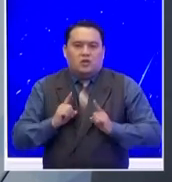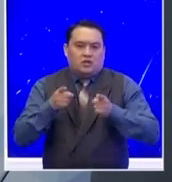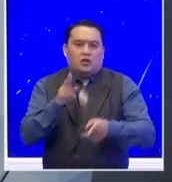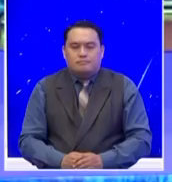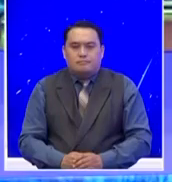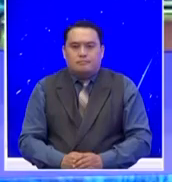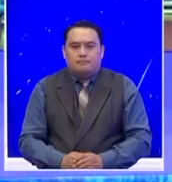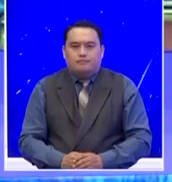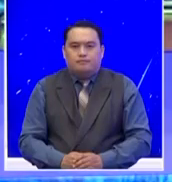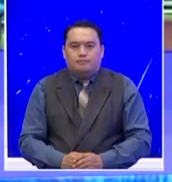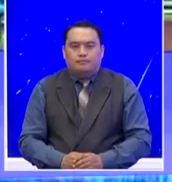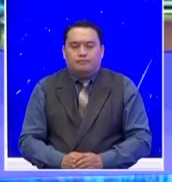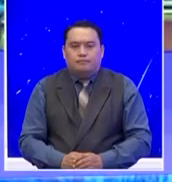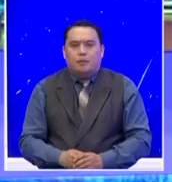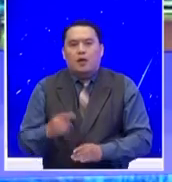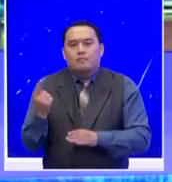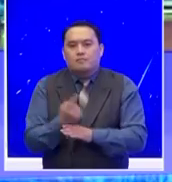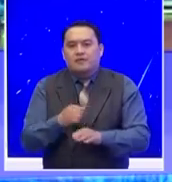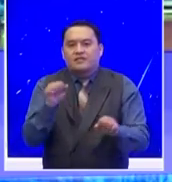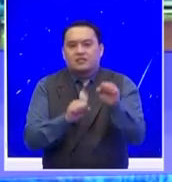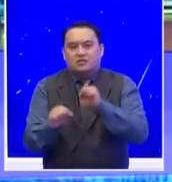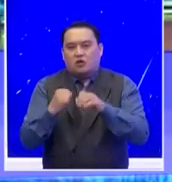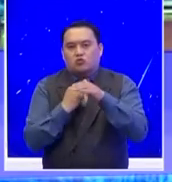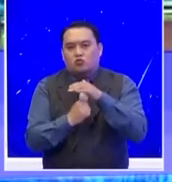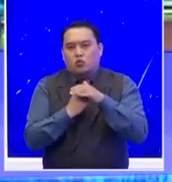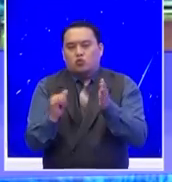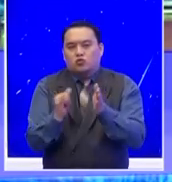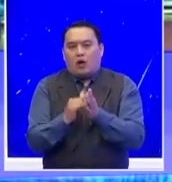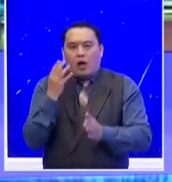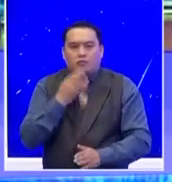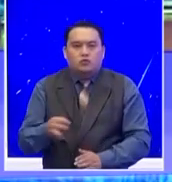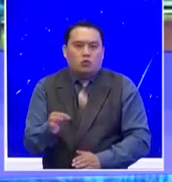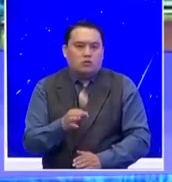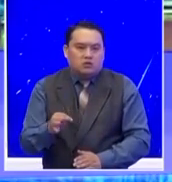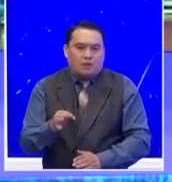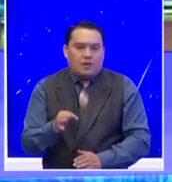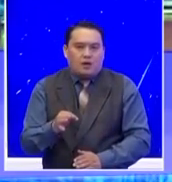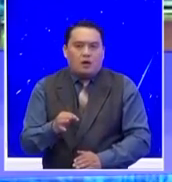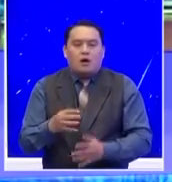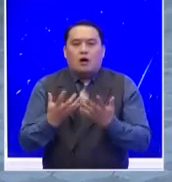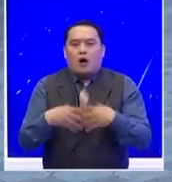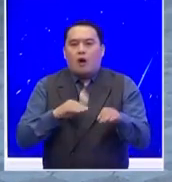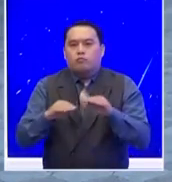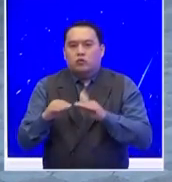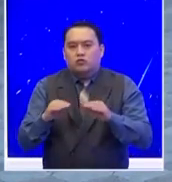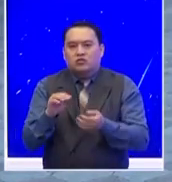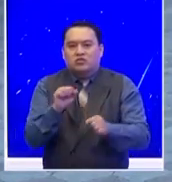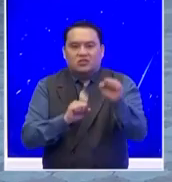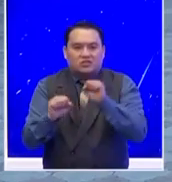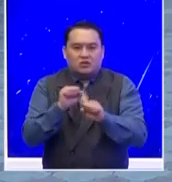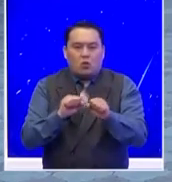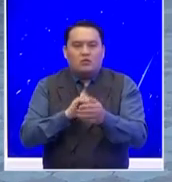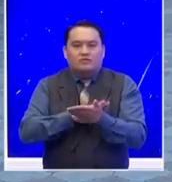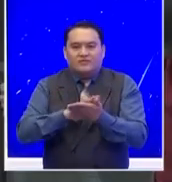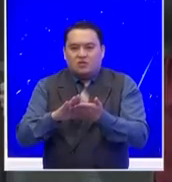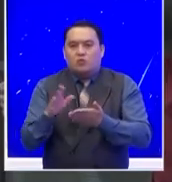работе. Первый отечественный дезинфицирующий тоннель установили в Алматинской области. Мобильное оборудование обработки антисептиком